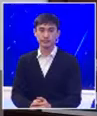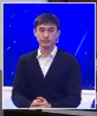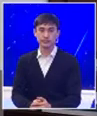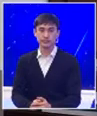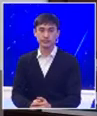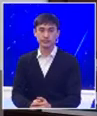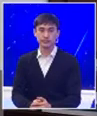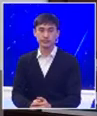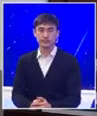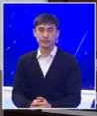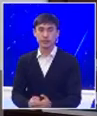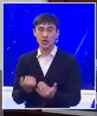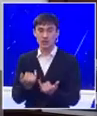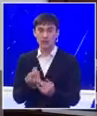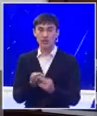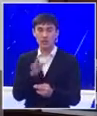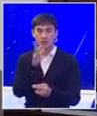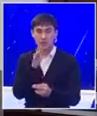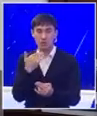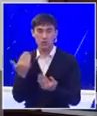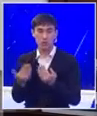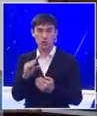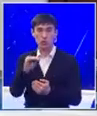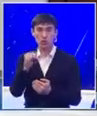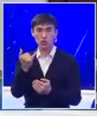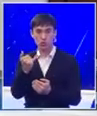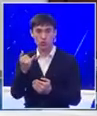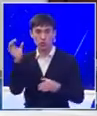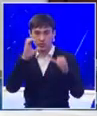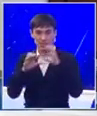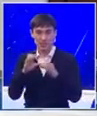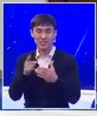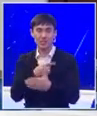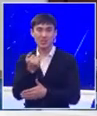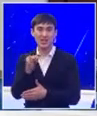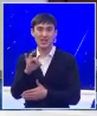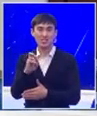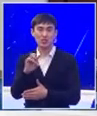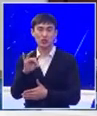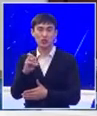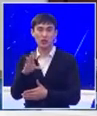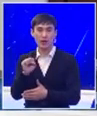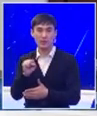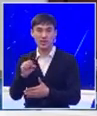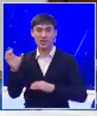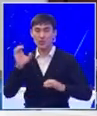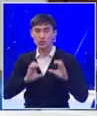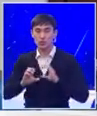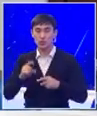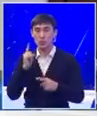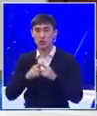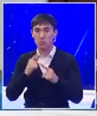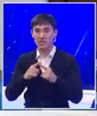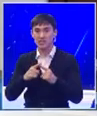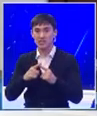в данное время между жить с узким университета мими ильяса жансугурова и института математики и